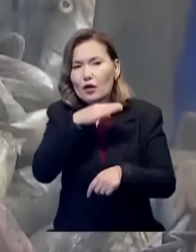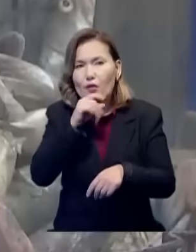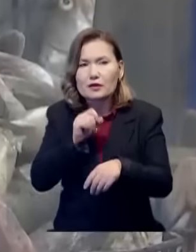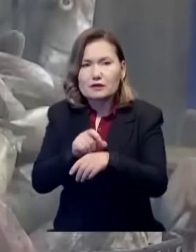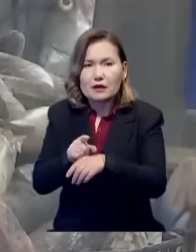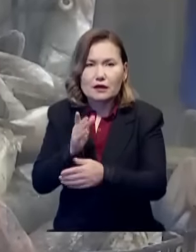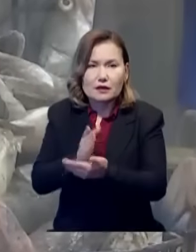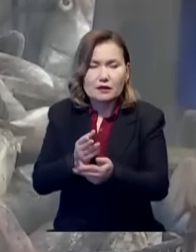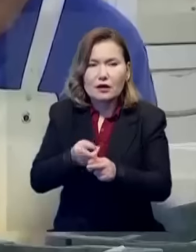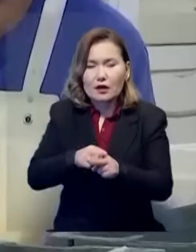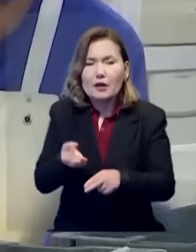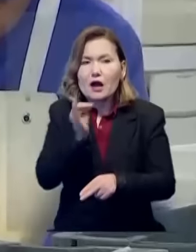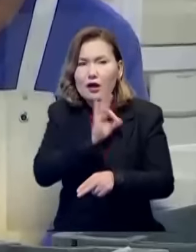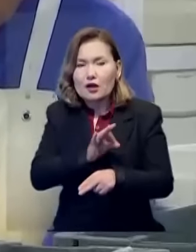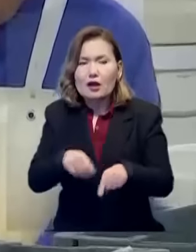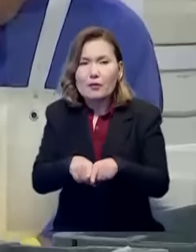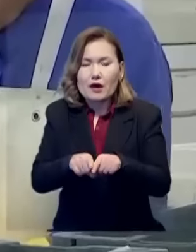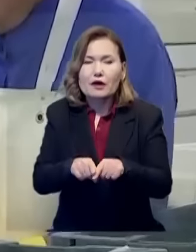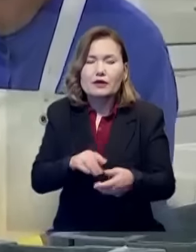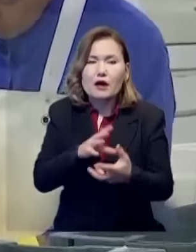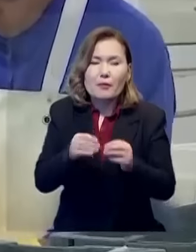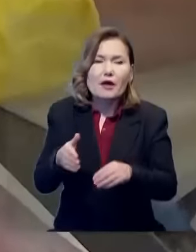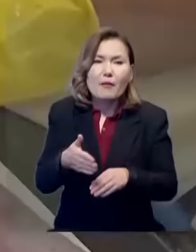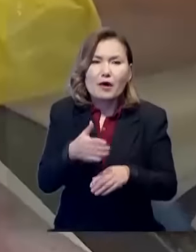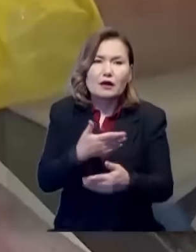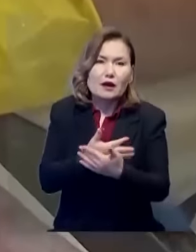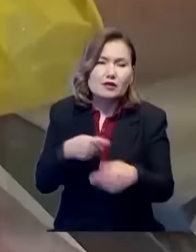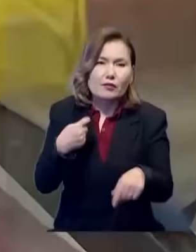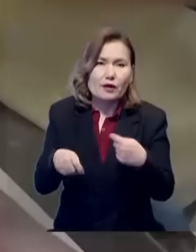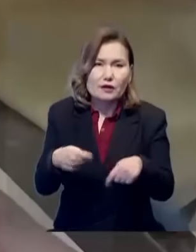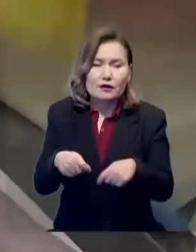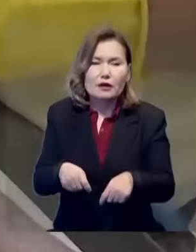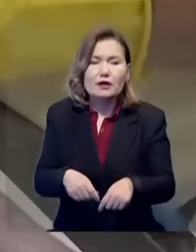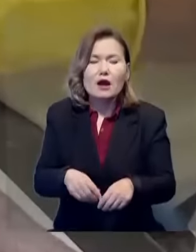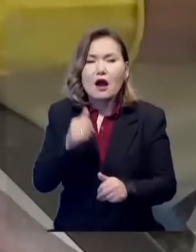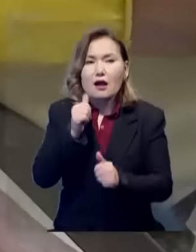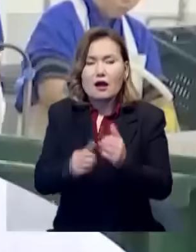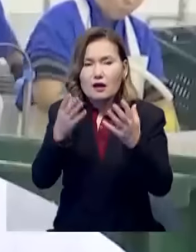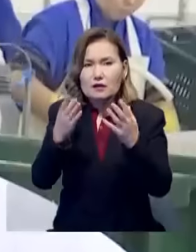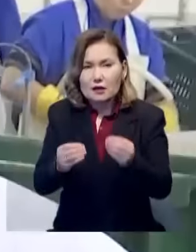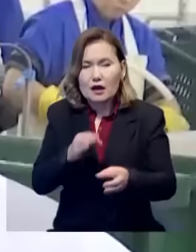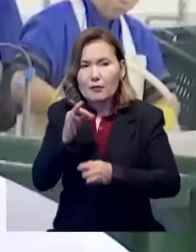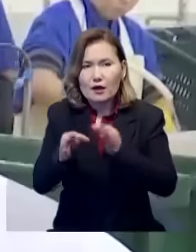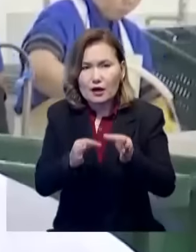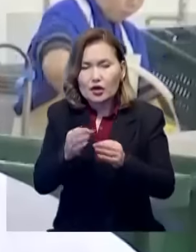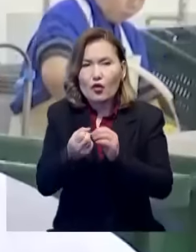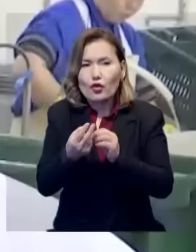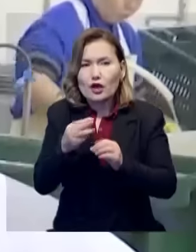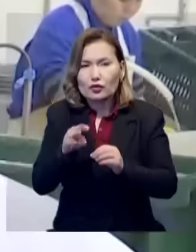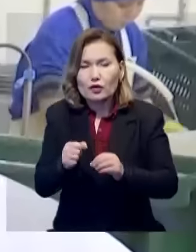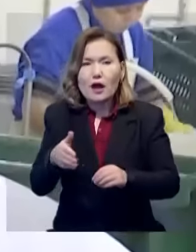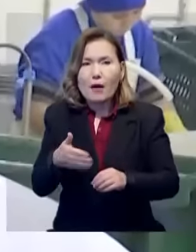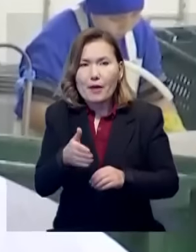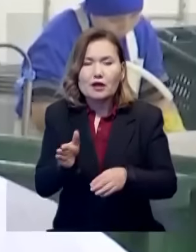дейді мамандар. Тиімділігі сол, мұнда шикізат қалдықсыз өңделеді. Тәулігіне 12 тонна көксерке балығы сойылады.